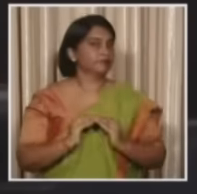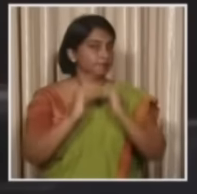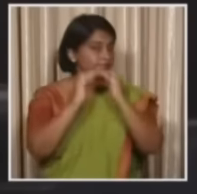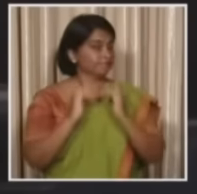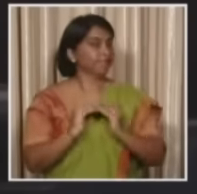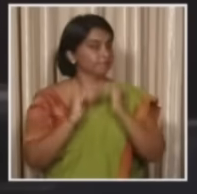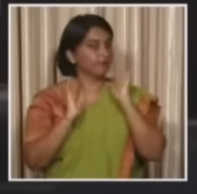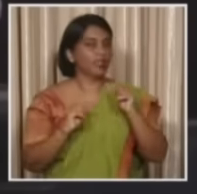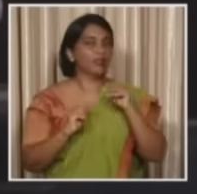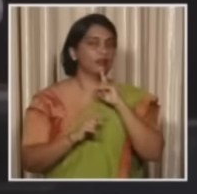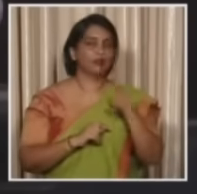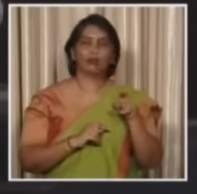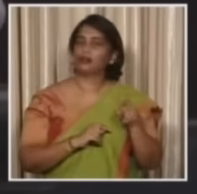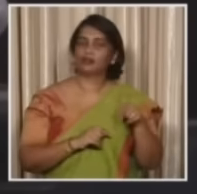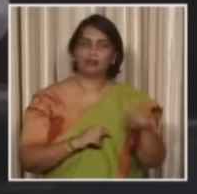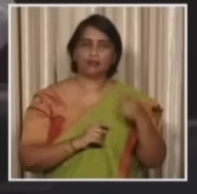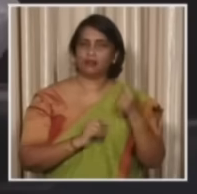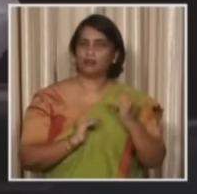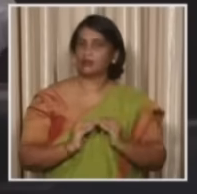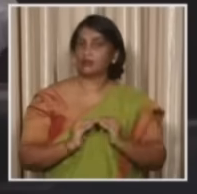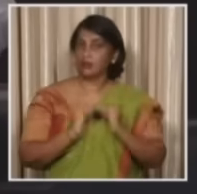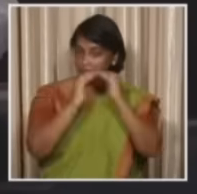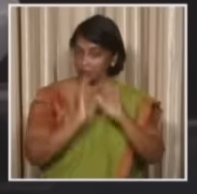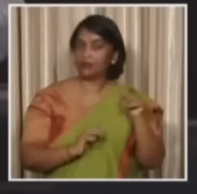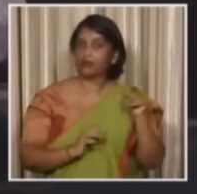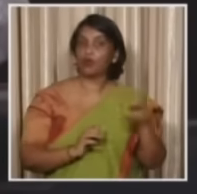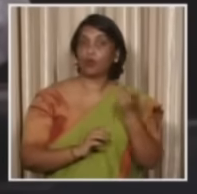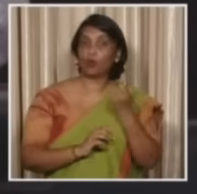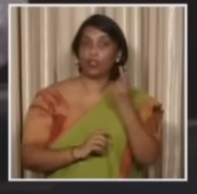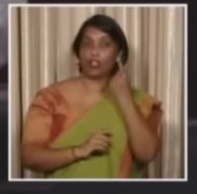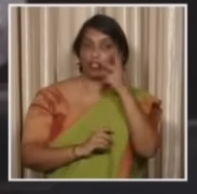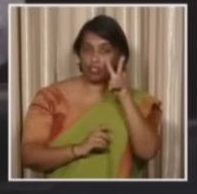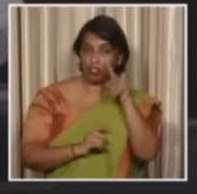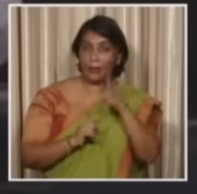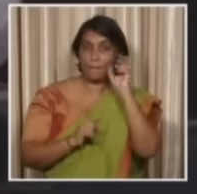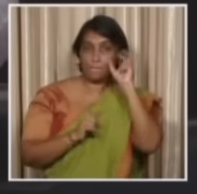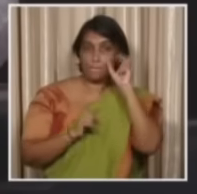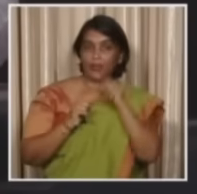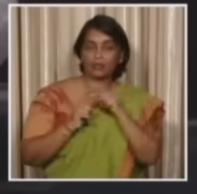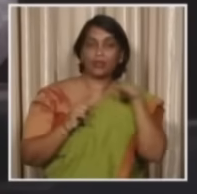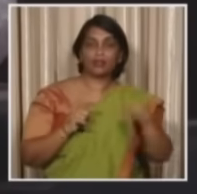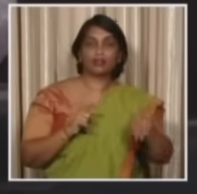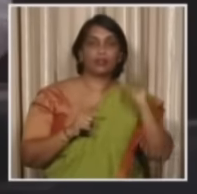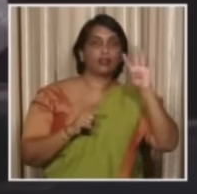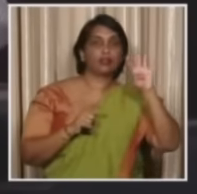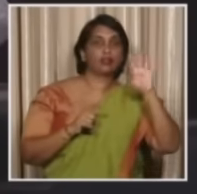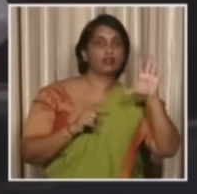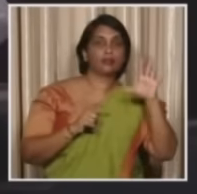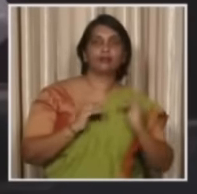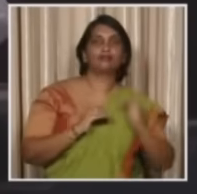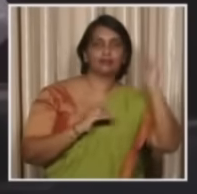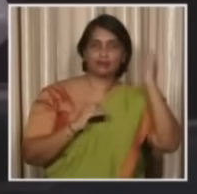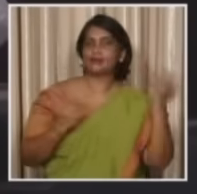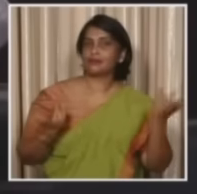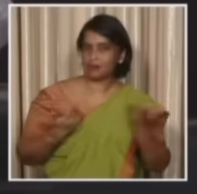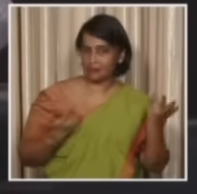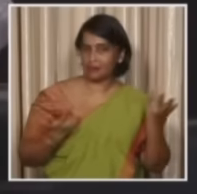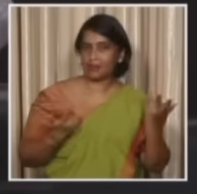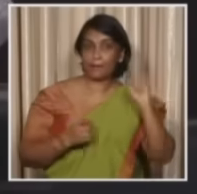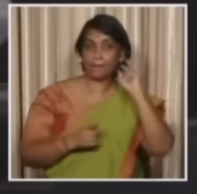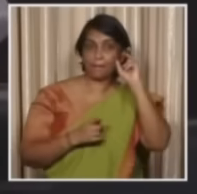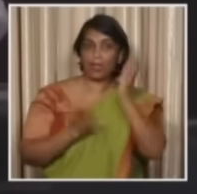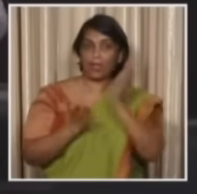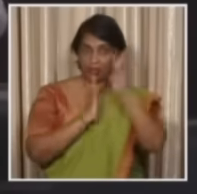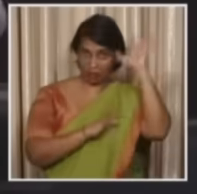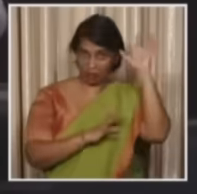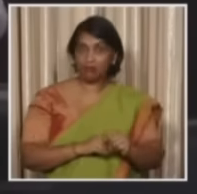කියලා, මේ ආර්ථිකය ගොඩ ගියා නම් රුපියල් 12ට තිබිච්ච බිත්තරේ රුපියල් 45 වෙන්න බෑනි. බිත්තරේ